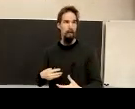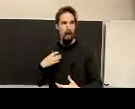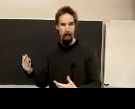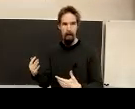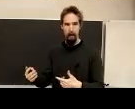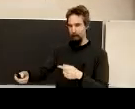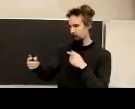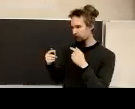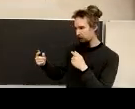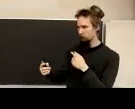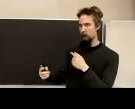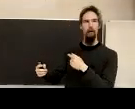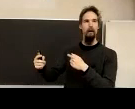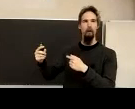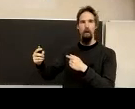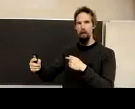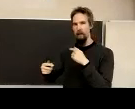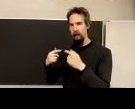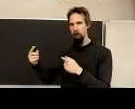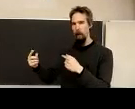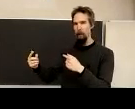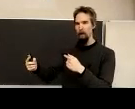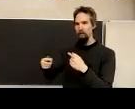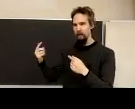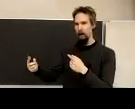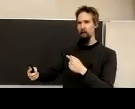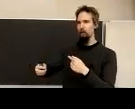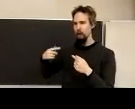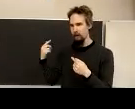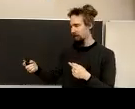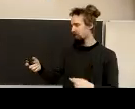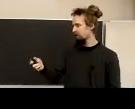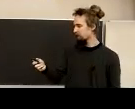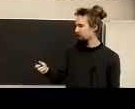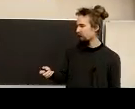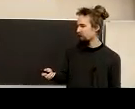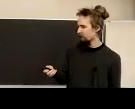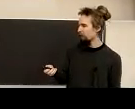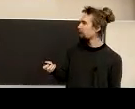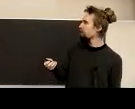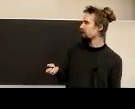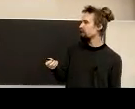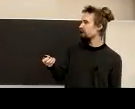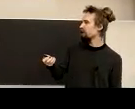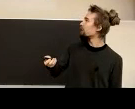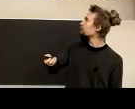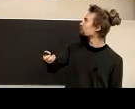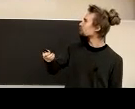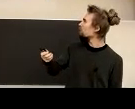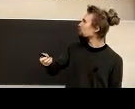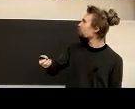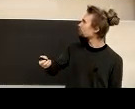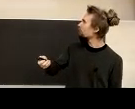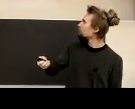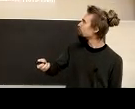vähemmän tärkeiltä, että tässä tapahtuu tämmöinen jonkunlainen siirtymä siinä, että kuin keskeisenä se itse ja itseen liittyvät